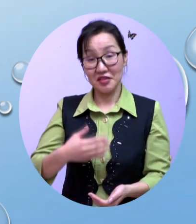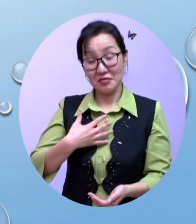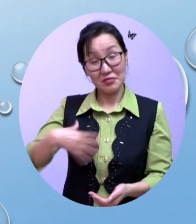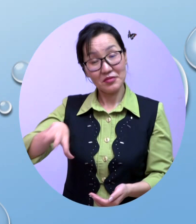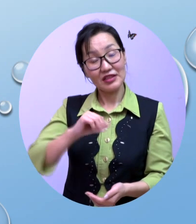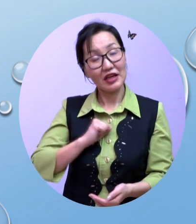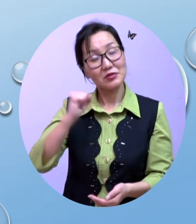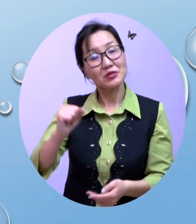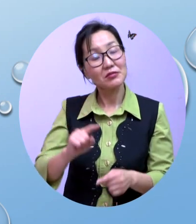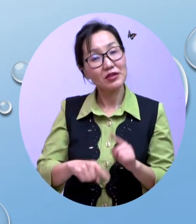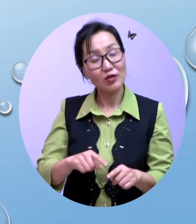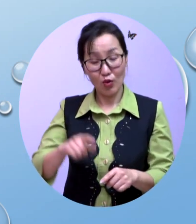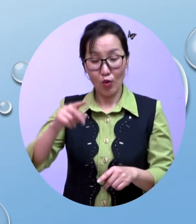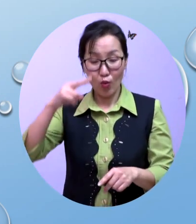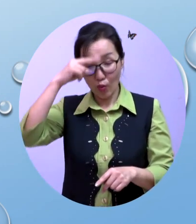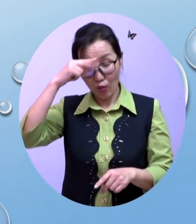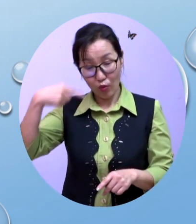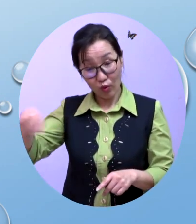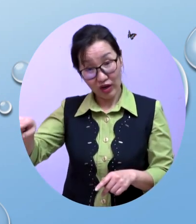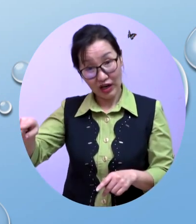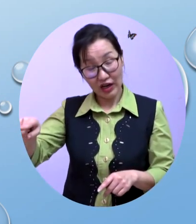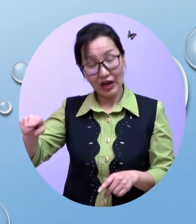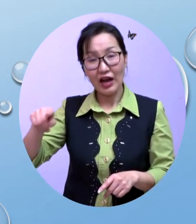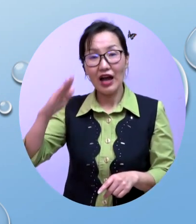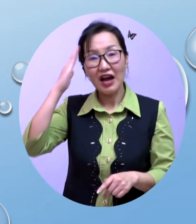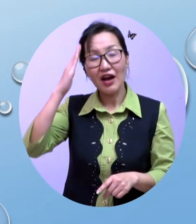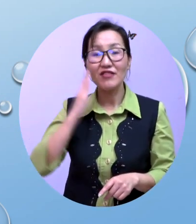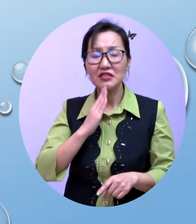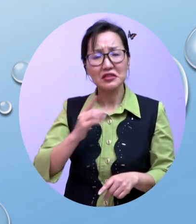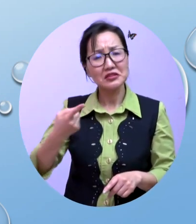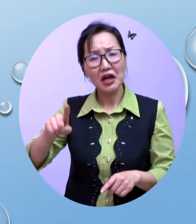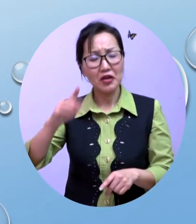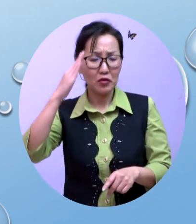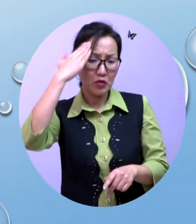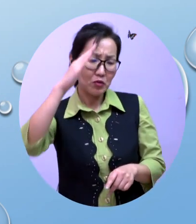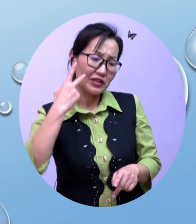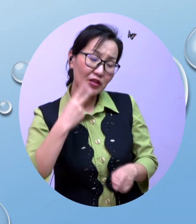Бидний асуулт: хүүгийн аав ээж яагаад өвөөд тусалдаг байсан бэ?